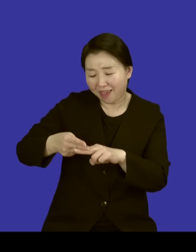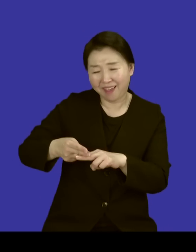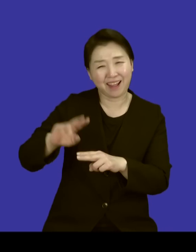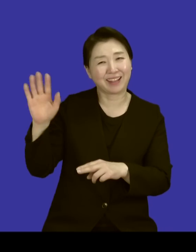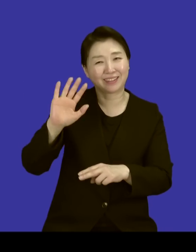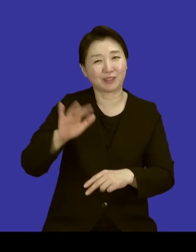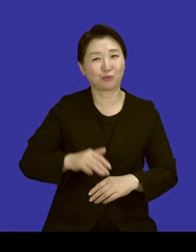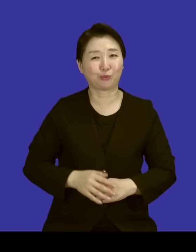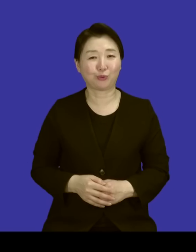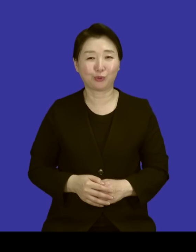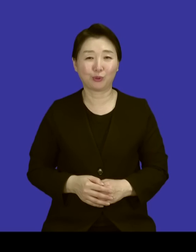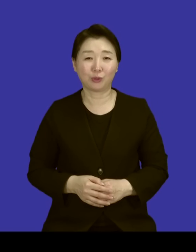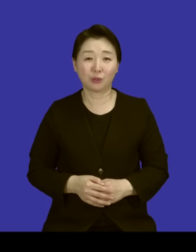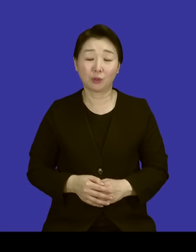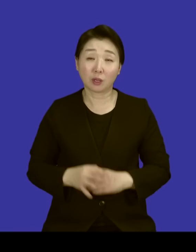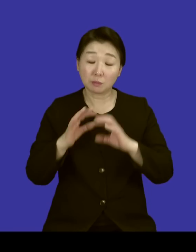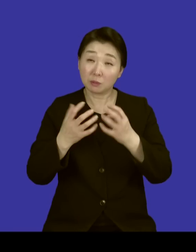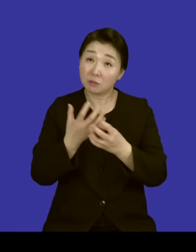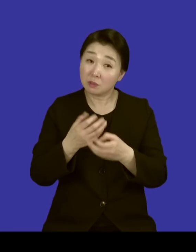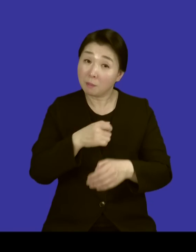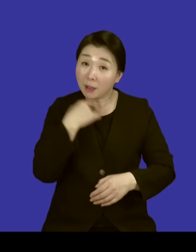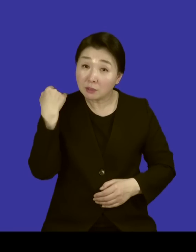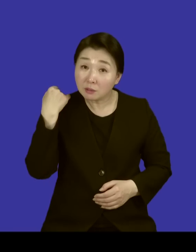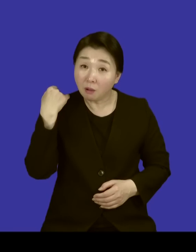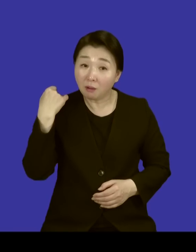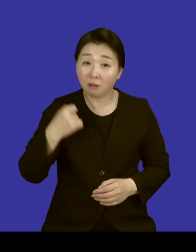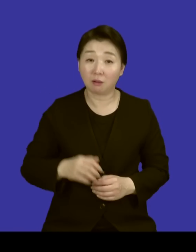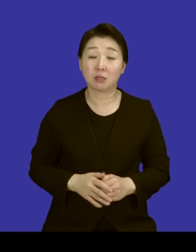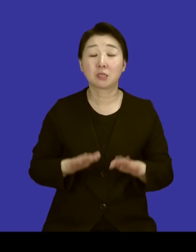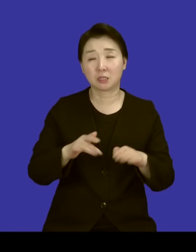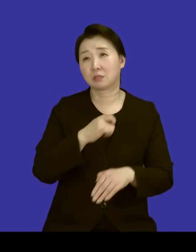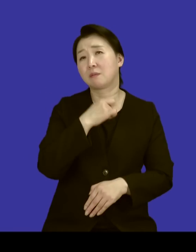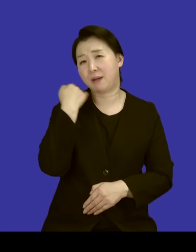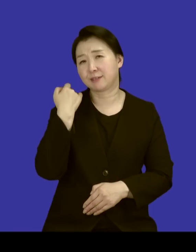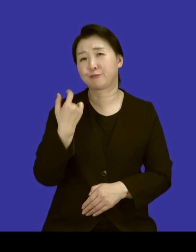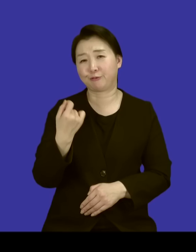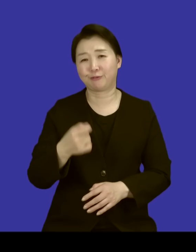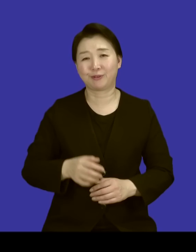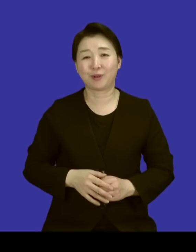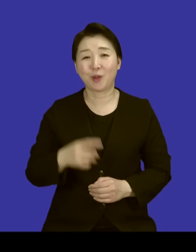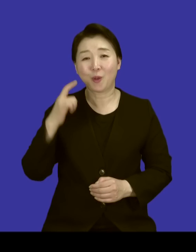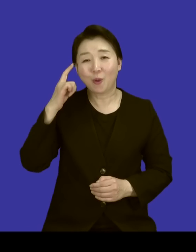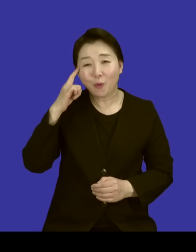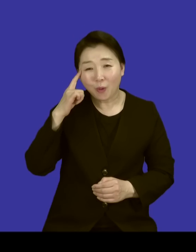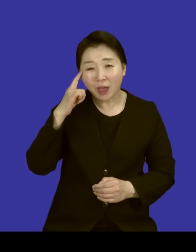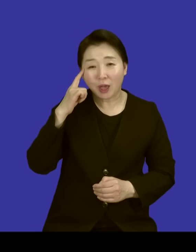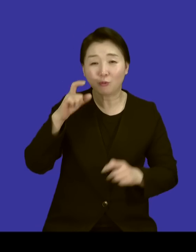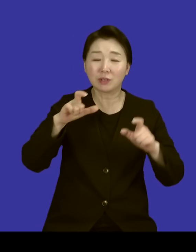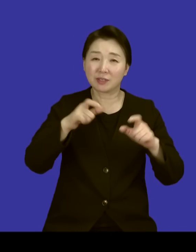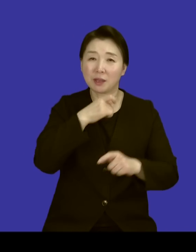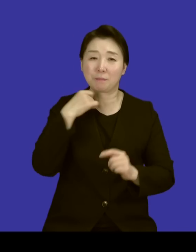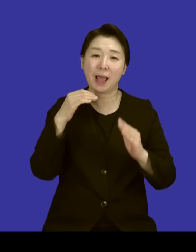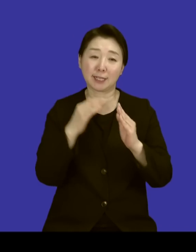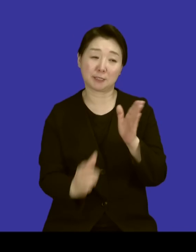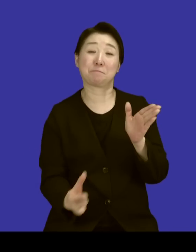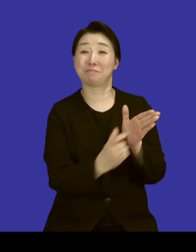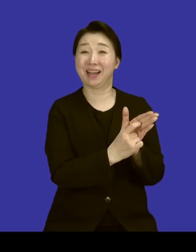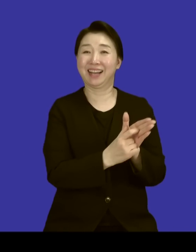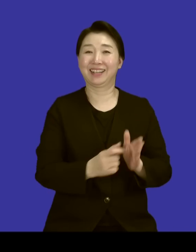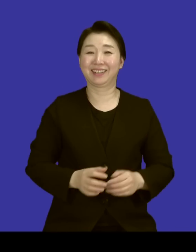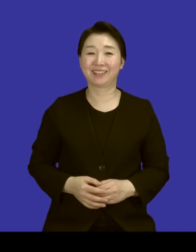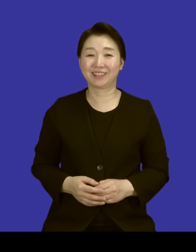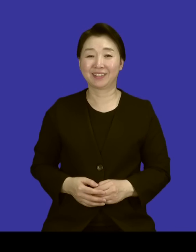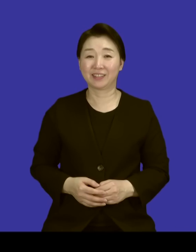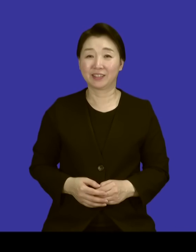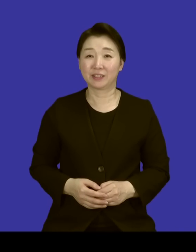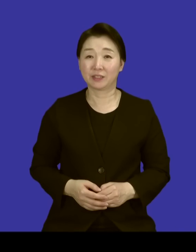하지 않습니다. 그래도 김치찌개 맛있나 봐요. 손님들 지금은 많은데. 굉장히 맛있죠. 와. 저희 지역의 맛집으로 지금 리스트되어 있습니다.